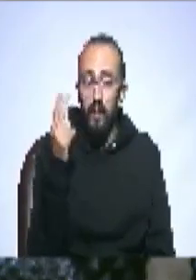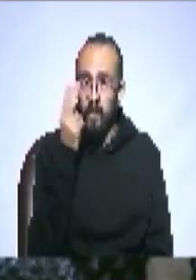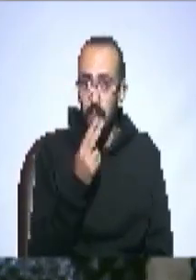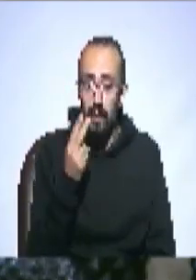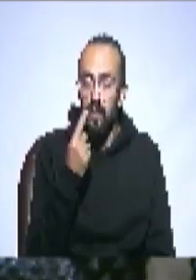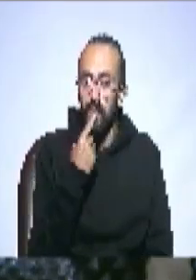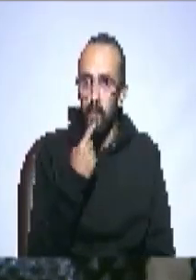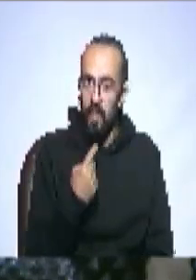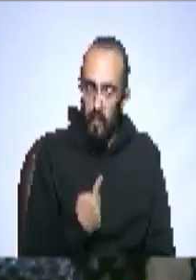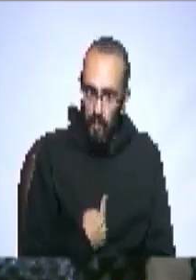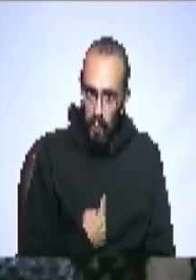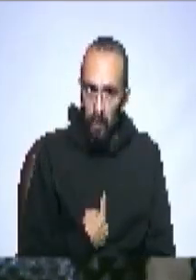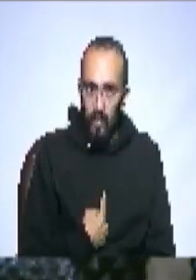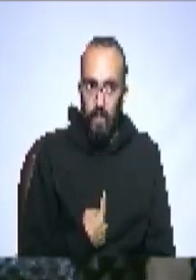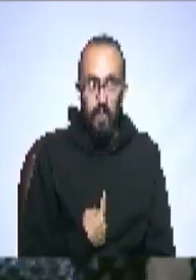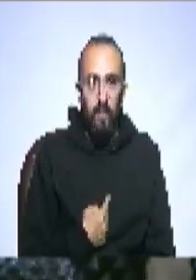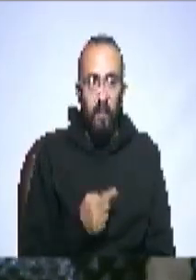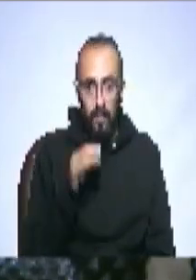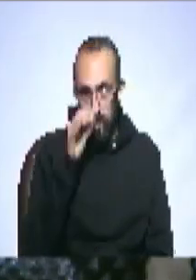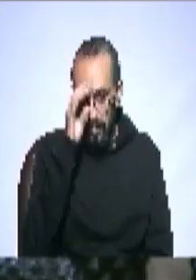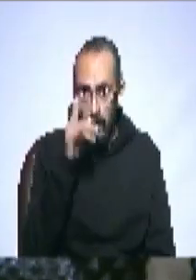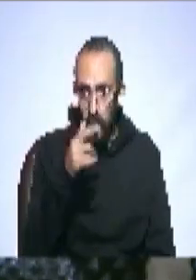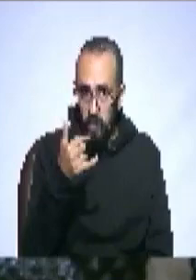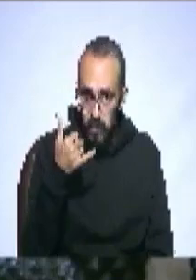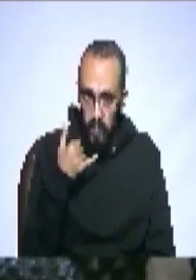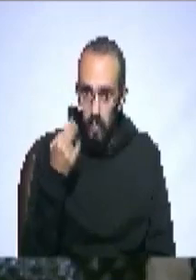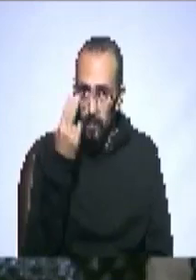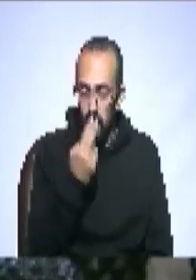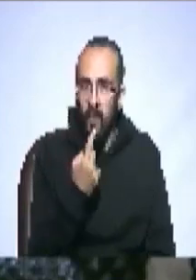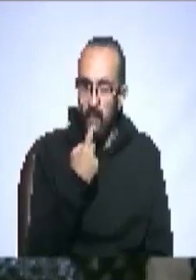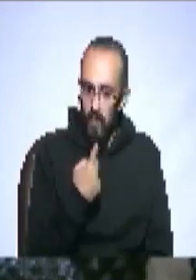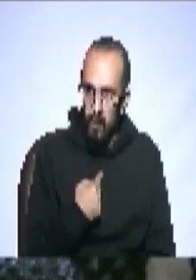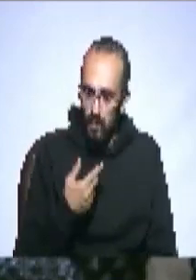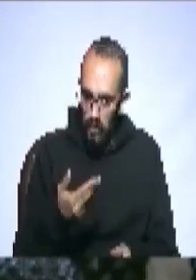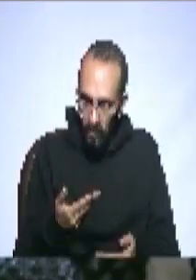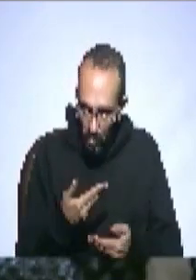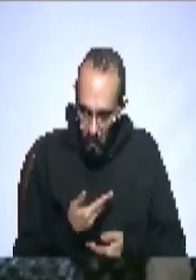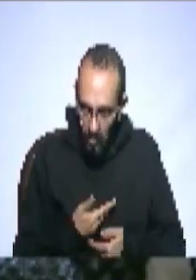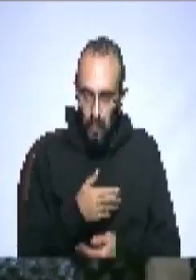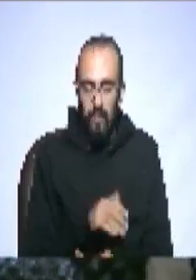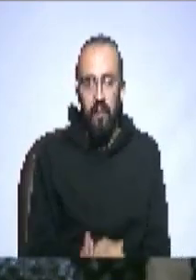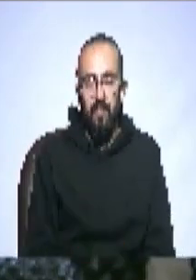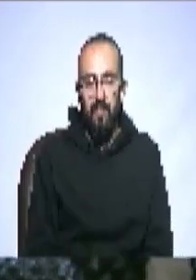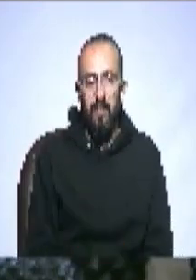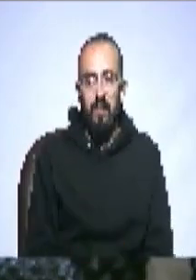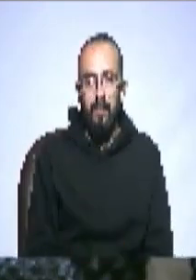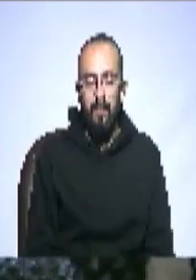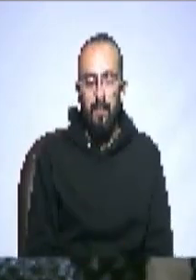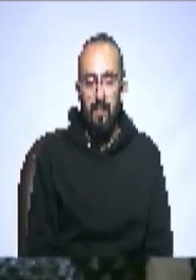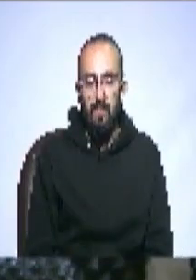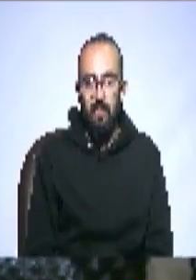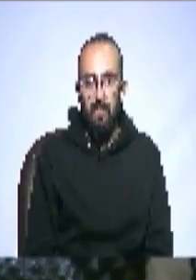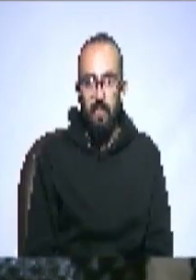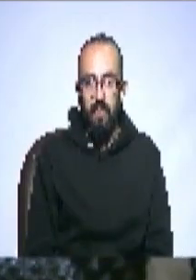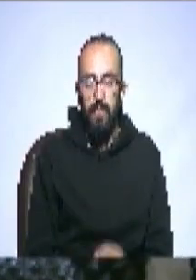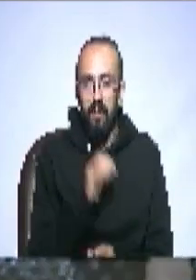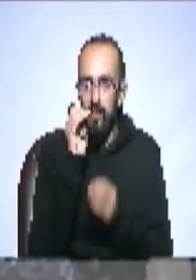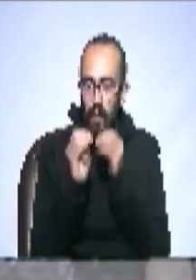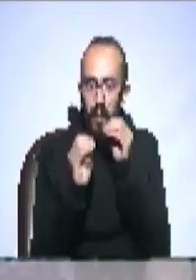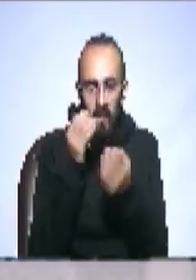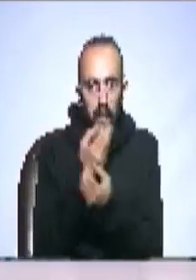اسئله ممكن ان حضراتكم لو حابين تتصلوا وتسالوا على حاجه، والشيف معاكم دلوقتي هيجاوب على اي حاجه انتوا